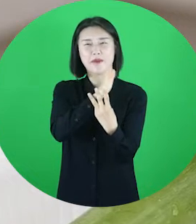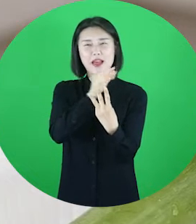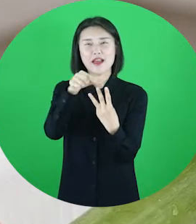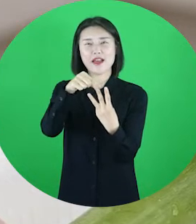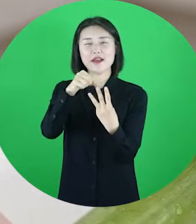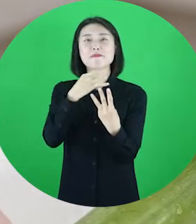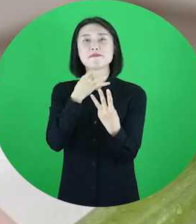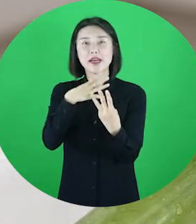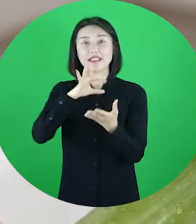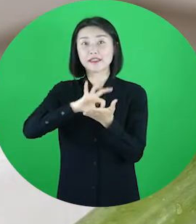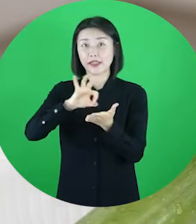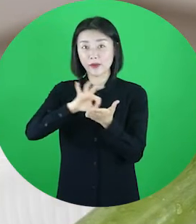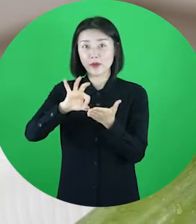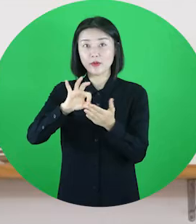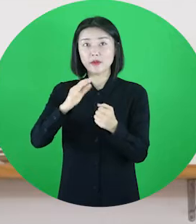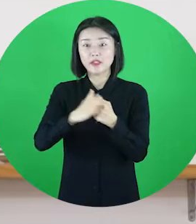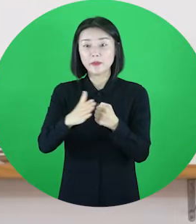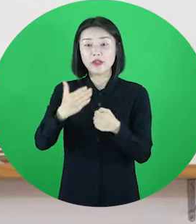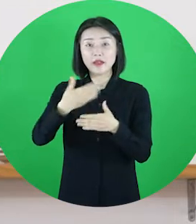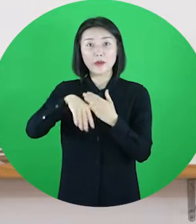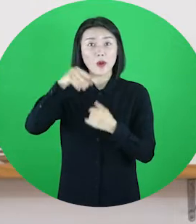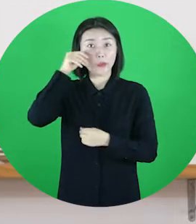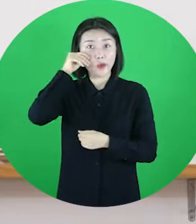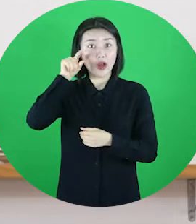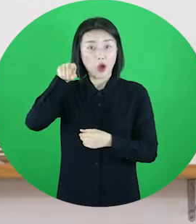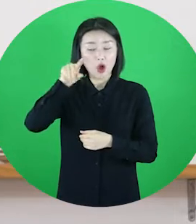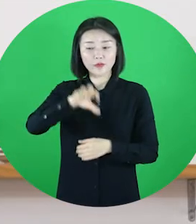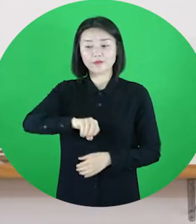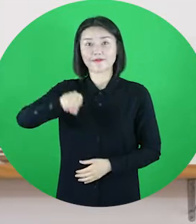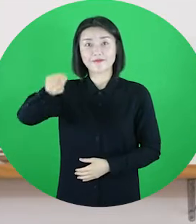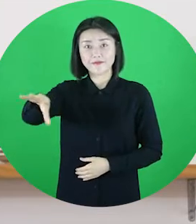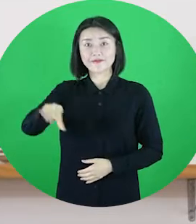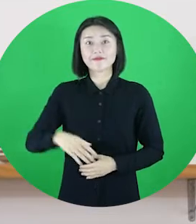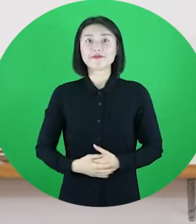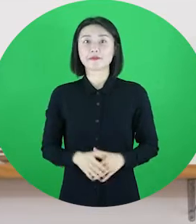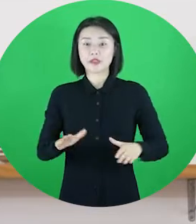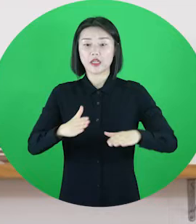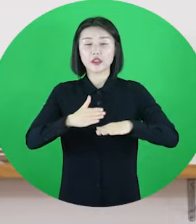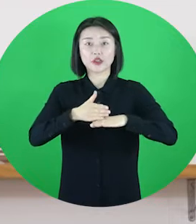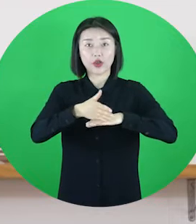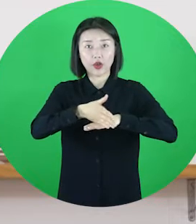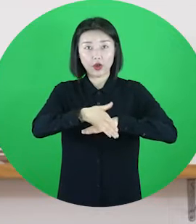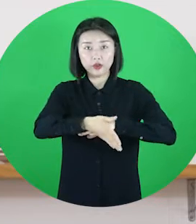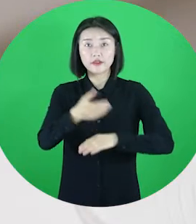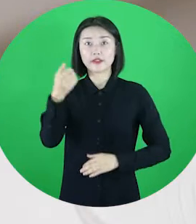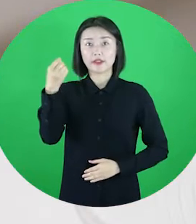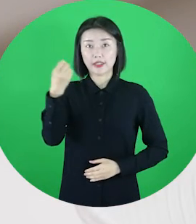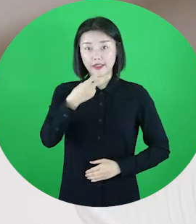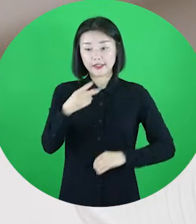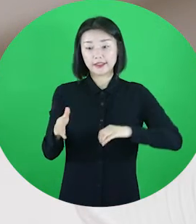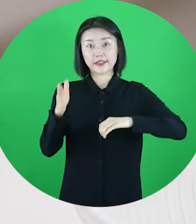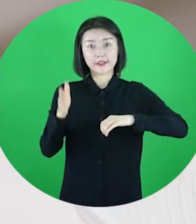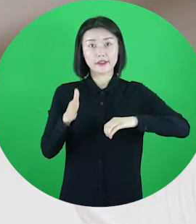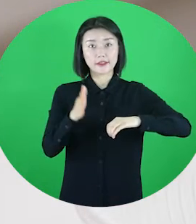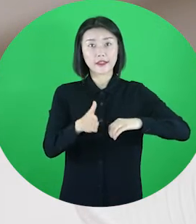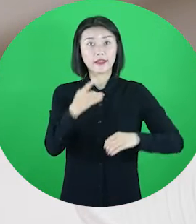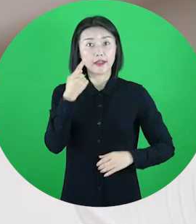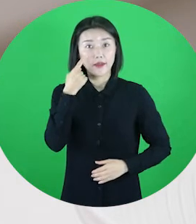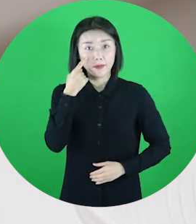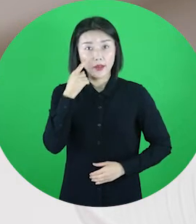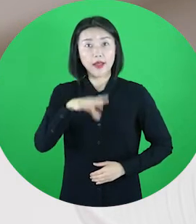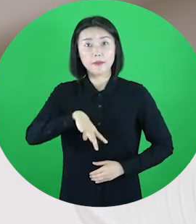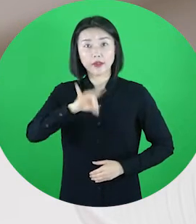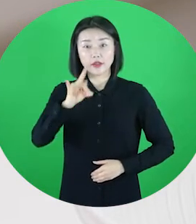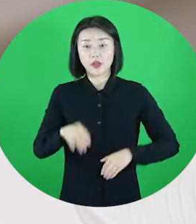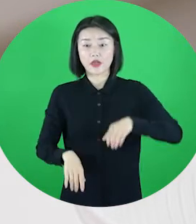재료들은 올려놔주고 자, 이제 천천히 한번 썰어 보도록 할게요. 먼저 이 당근을